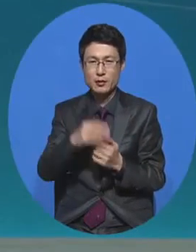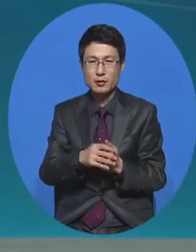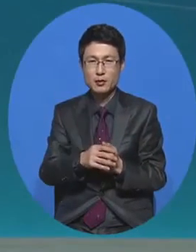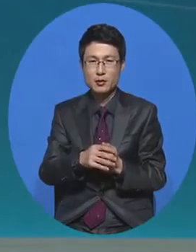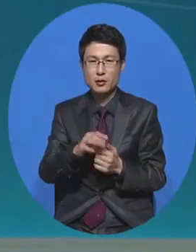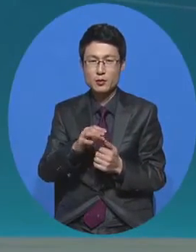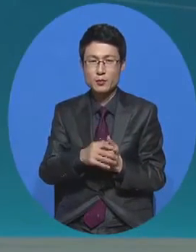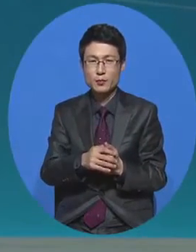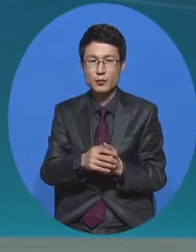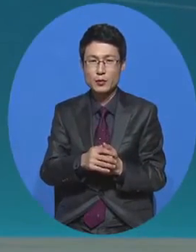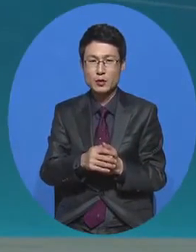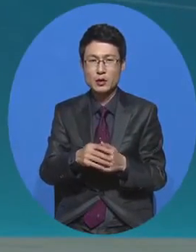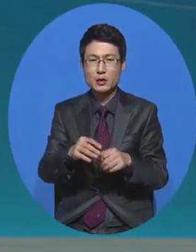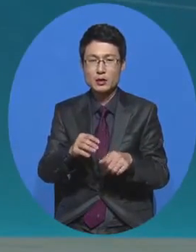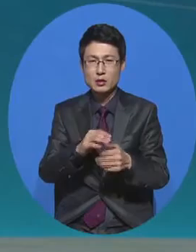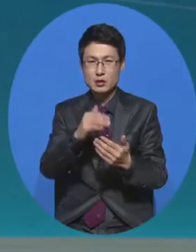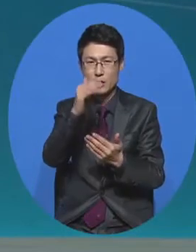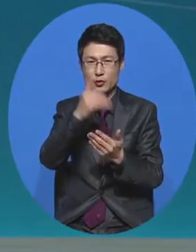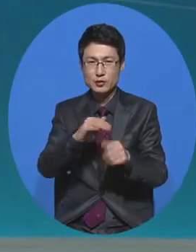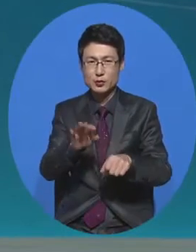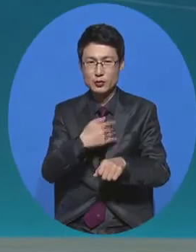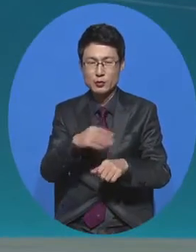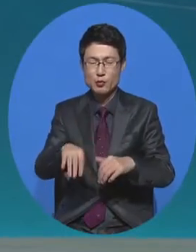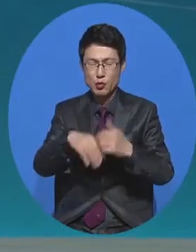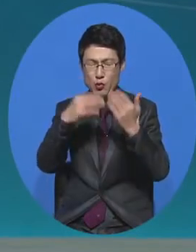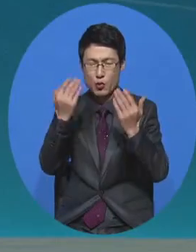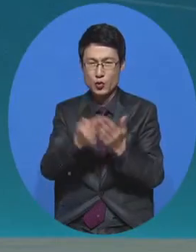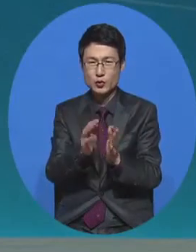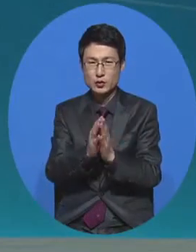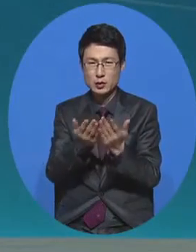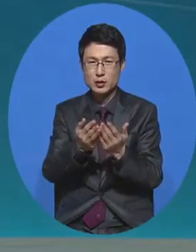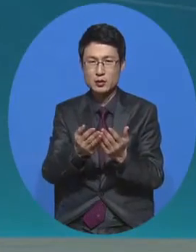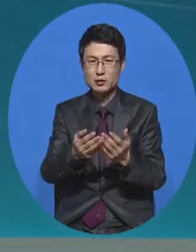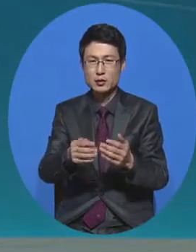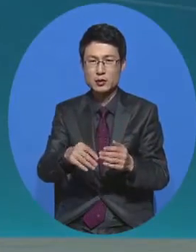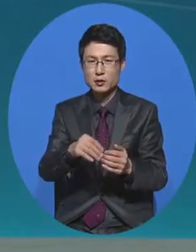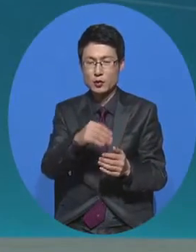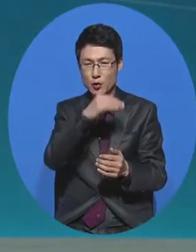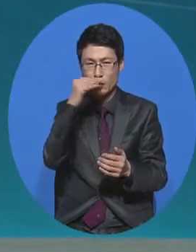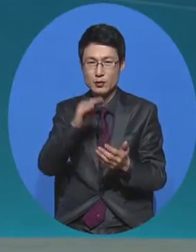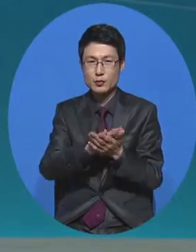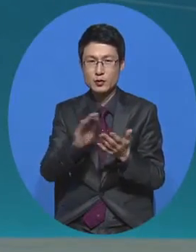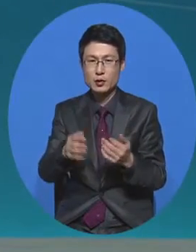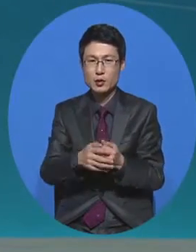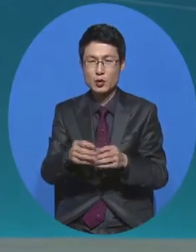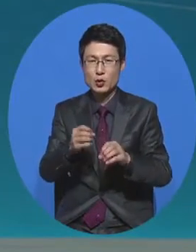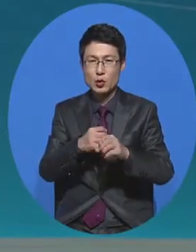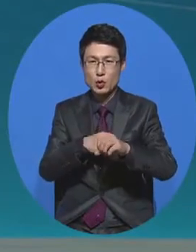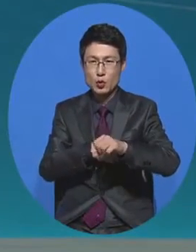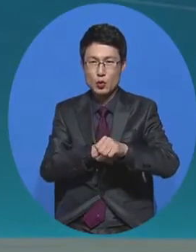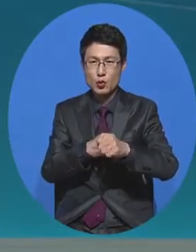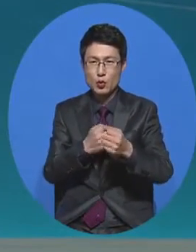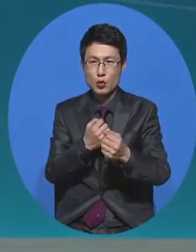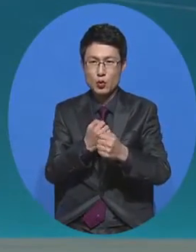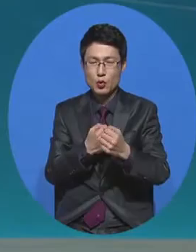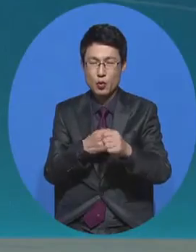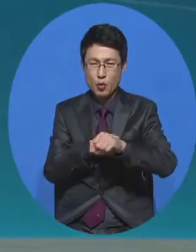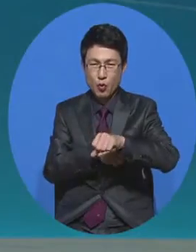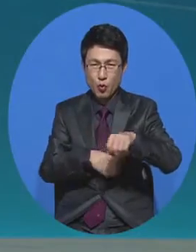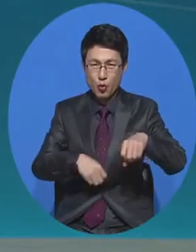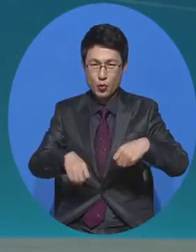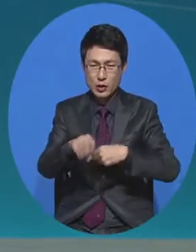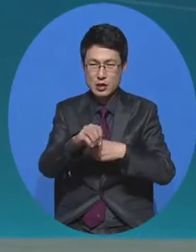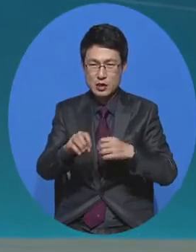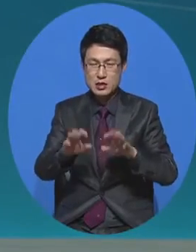내용은 잘못된 표현입니다 모든 교과서는 얼 바릅니다 오히려 이번에 만들어진 국정 교과서가 사실